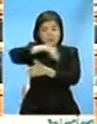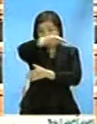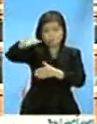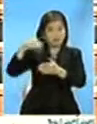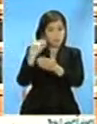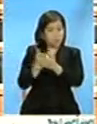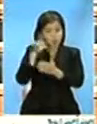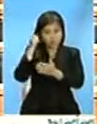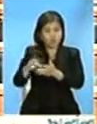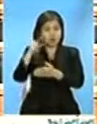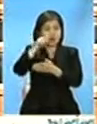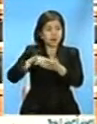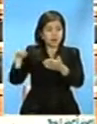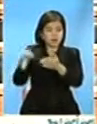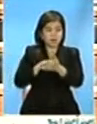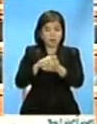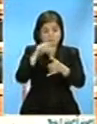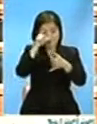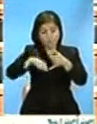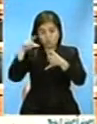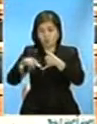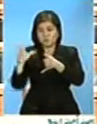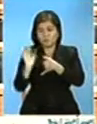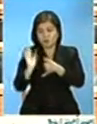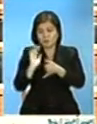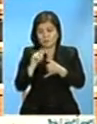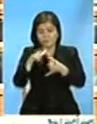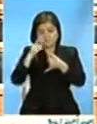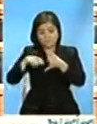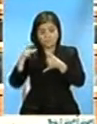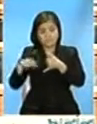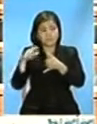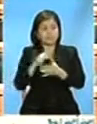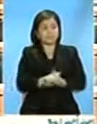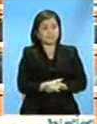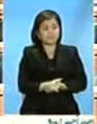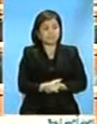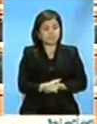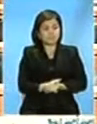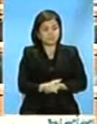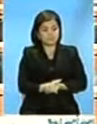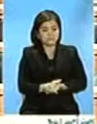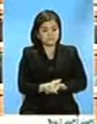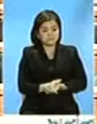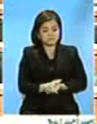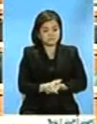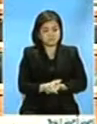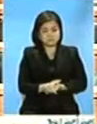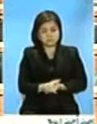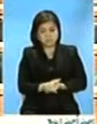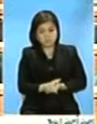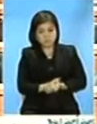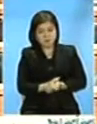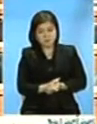านั้นไม่ได้รังเกียจบุคคลท่านประธานที่เคารพแ